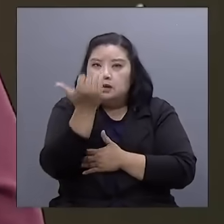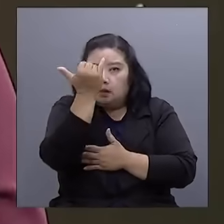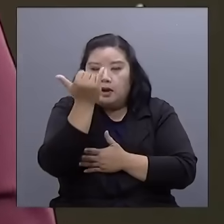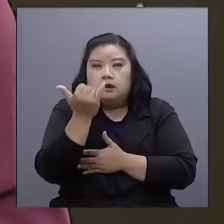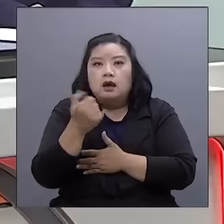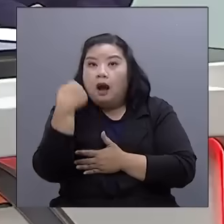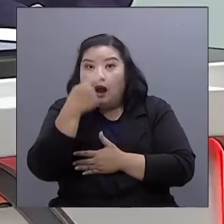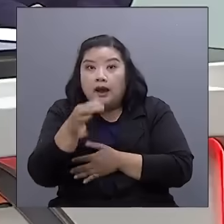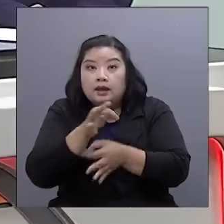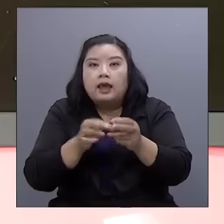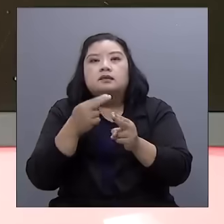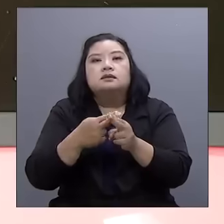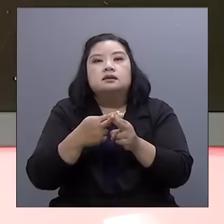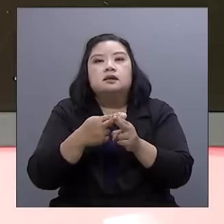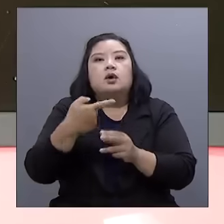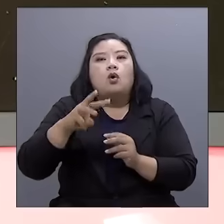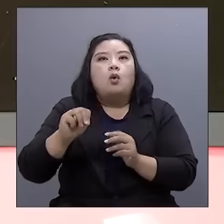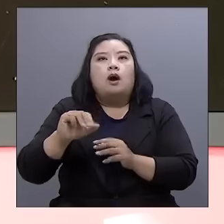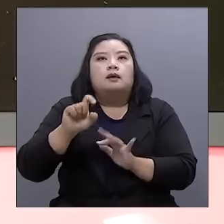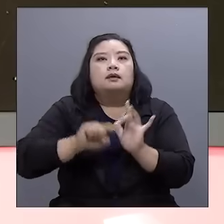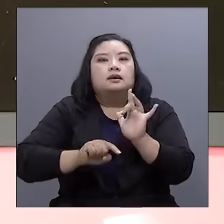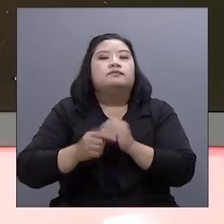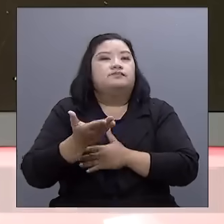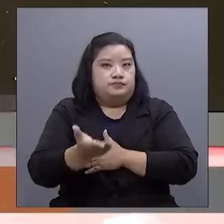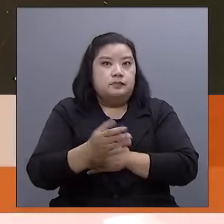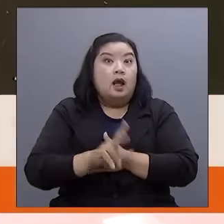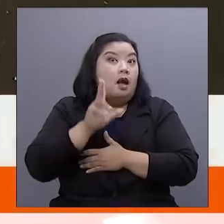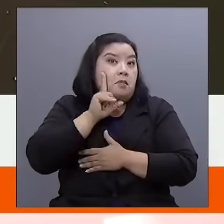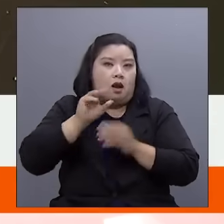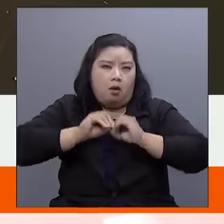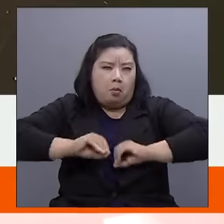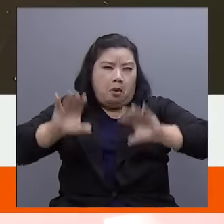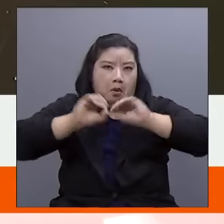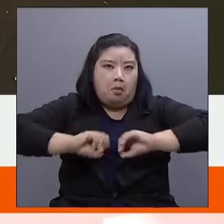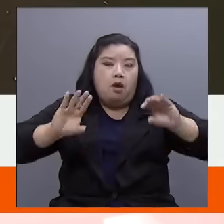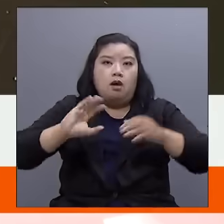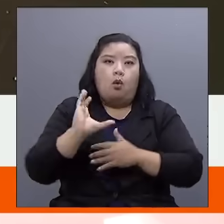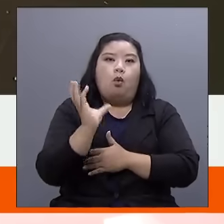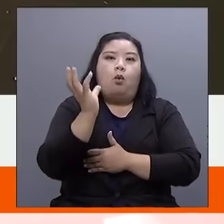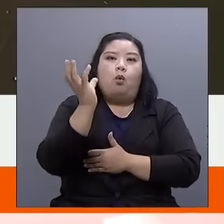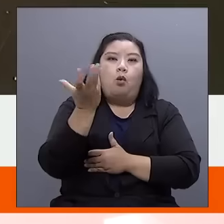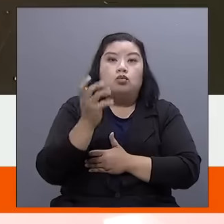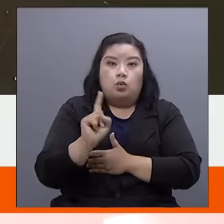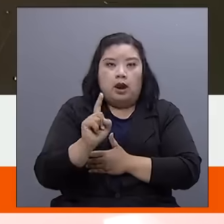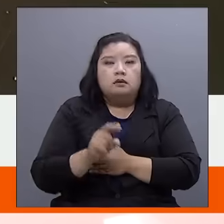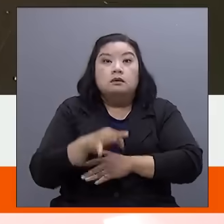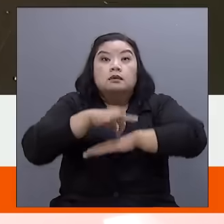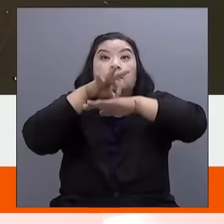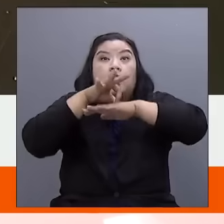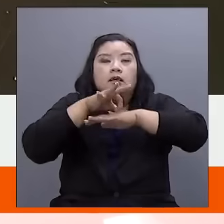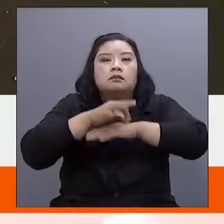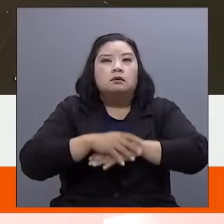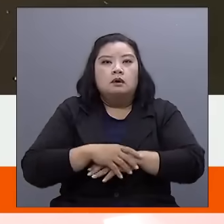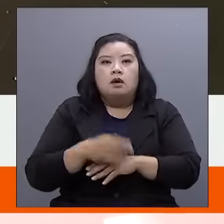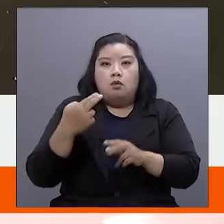หน้าเดิมอย่างหวังอี้ค่ะคุณผู้ชมคะเรียกได้ว่าเป็นข่าวใหญ่ไปทั่วโลกนะคะสำหรับการสั่งปลดสินกลางแล้ว